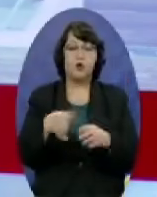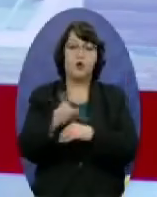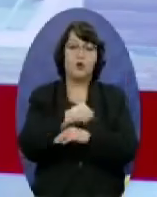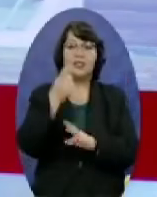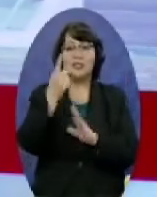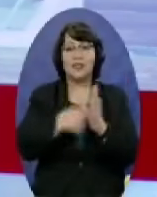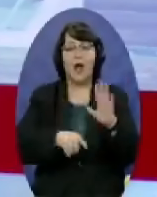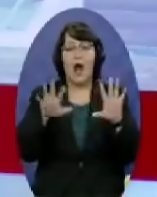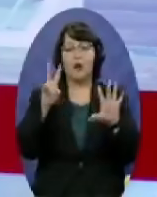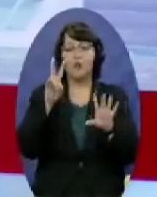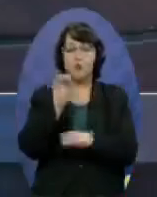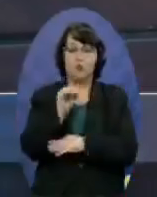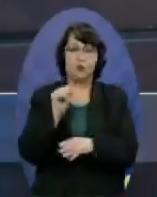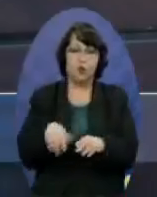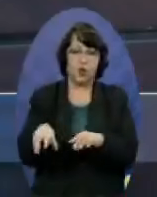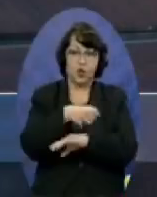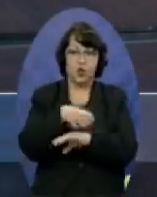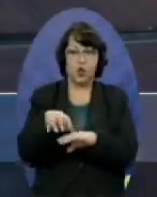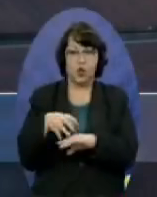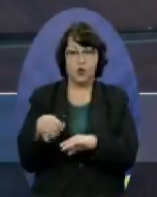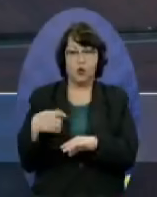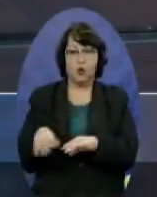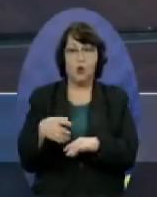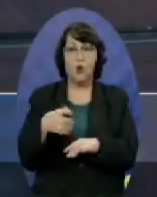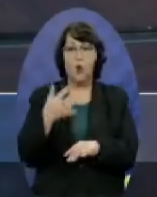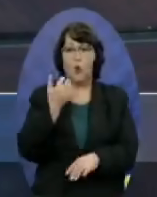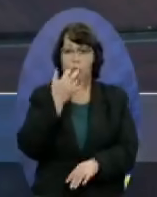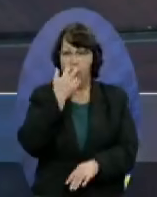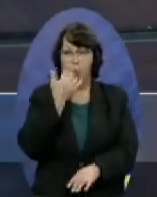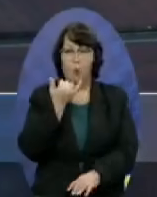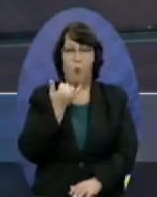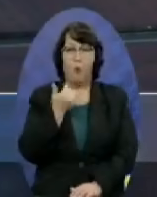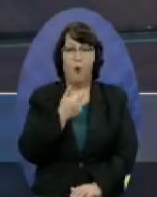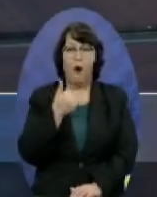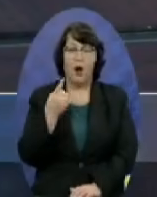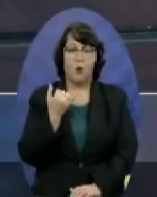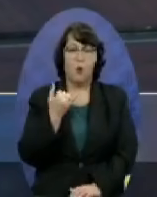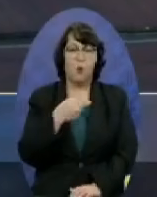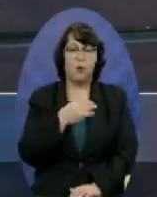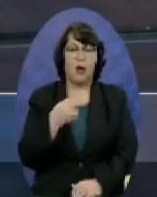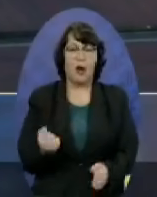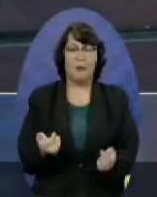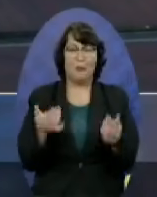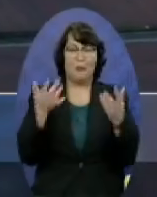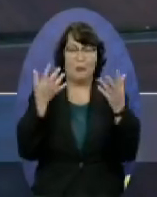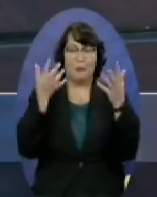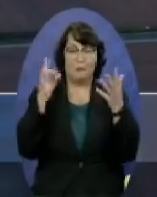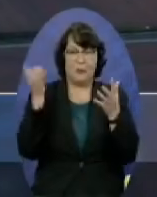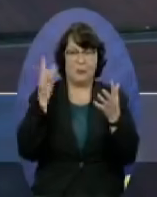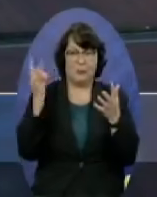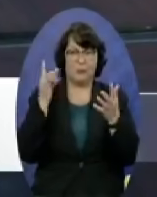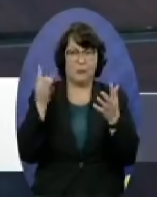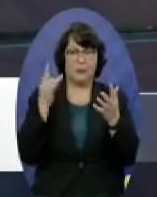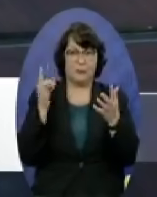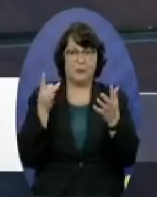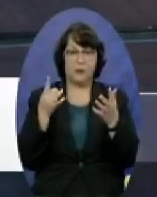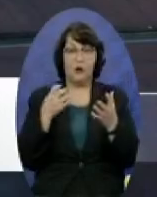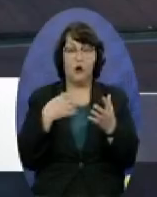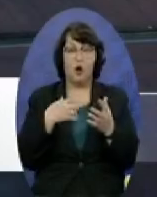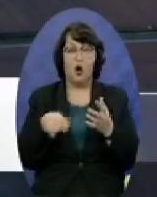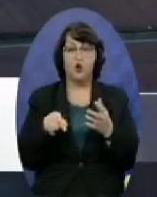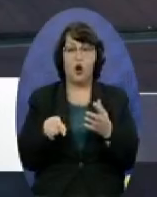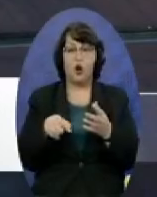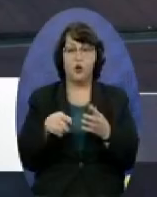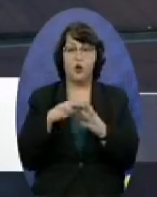10-ны дотор гэр хорооллын айл өрхөдийг угаар мэдрэгчээр хангахаар ажиллаж байна. Угаар мэдрэгчийг өнөөдрөөс иргэдийн оршин суугаа хороогоор дамжуулан тарааж